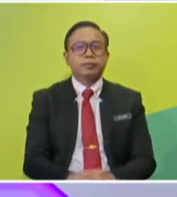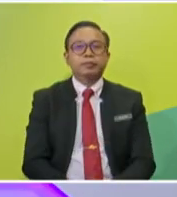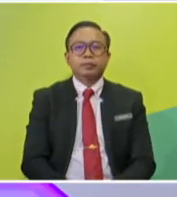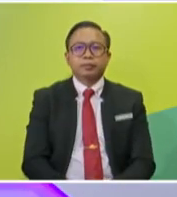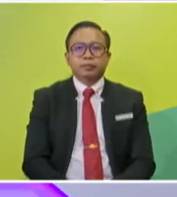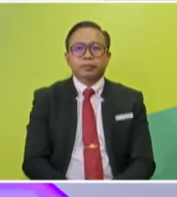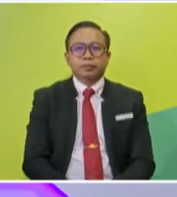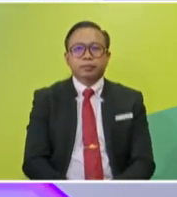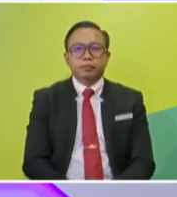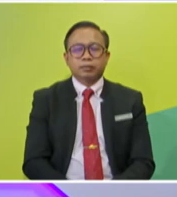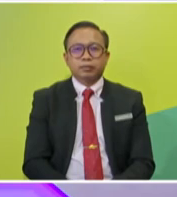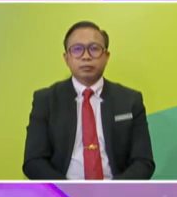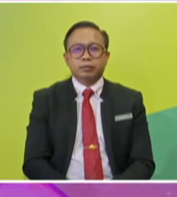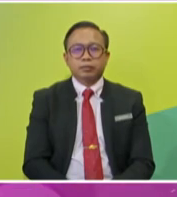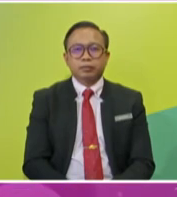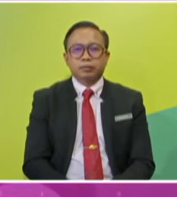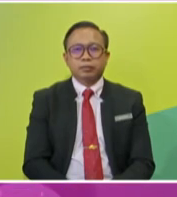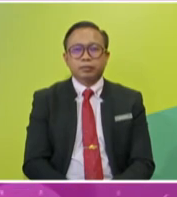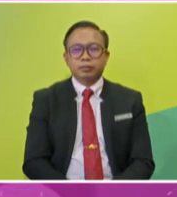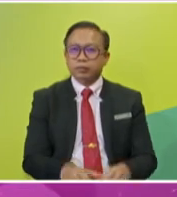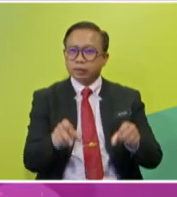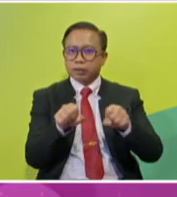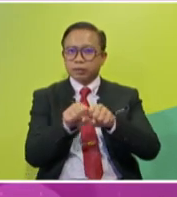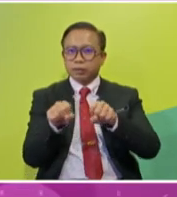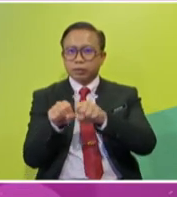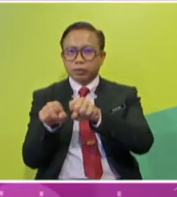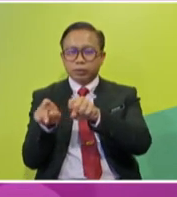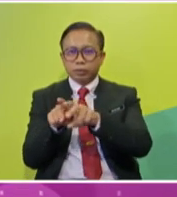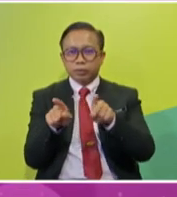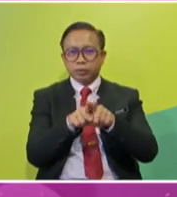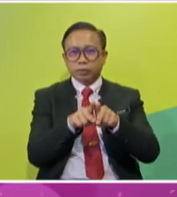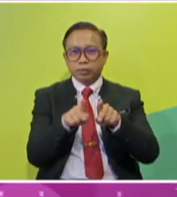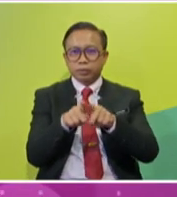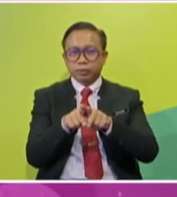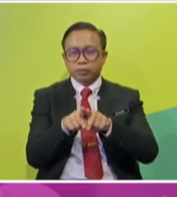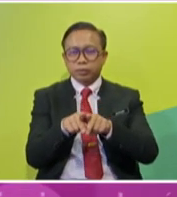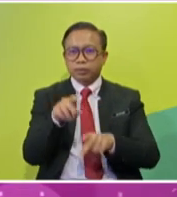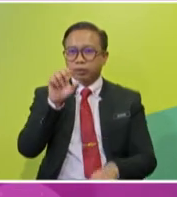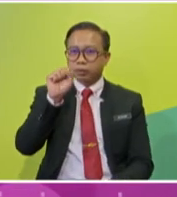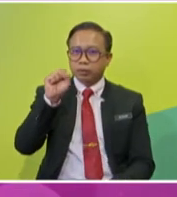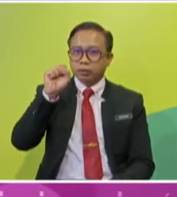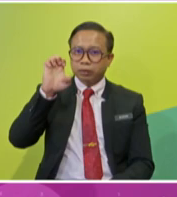oke sepatu sepatu